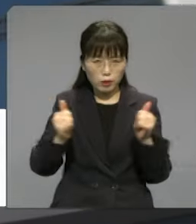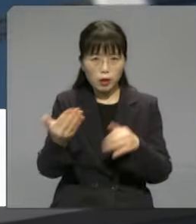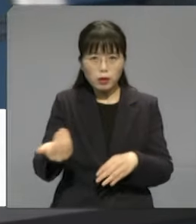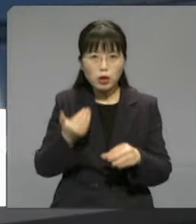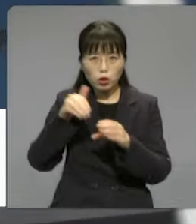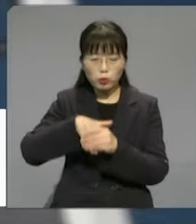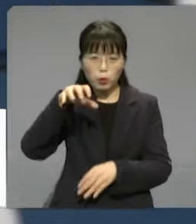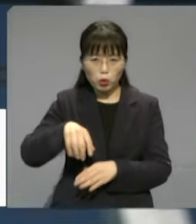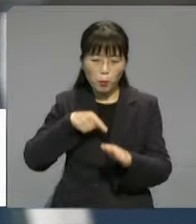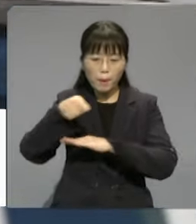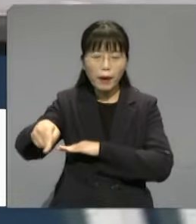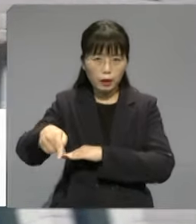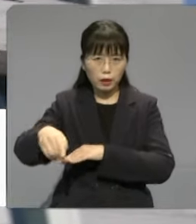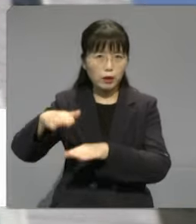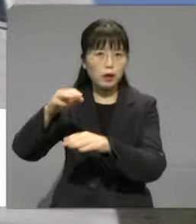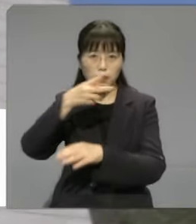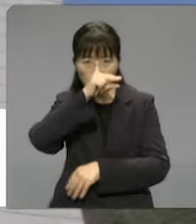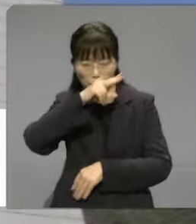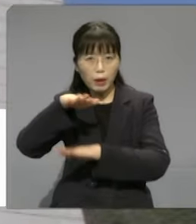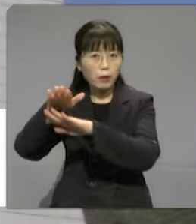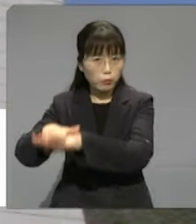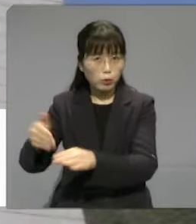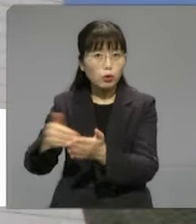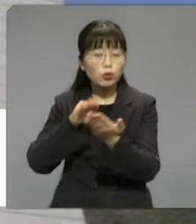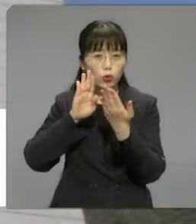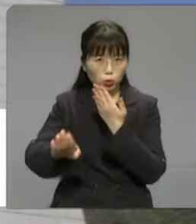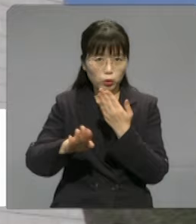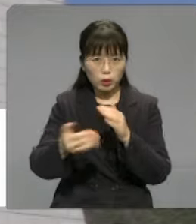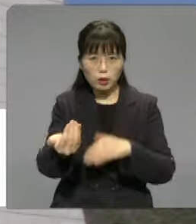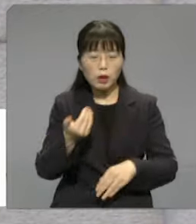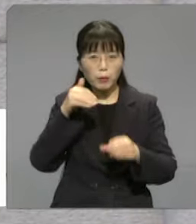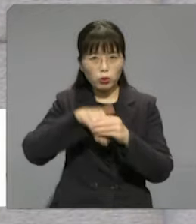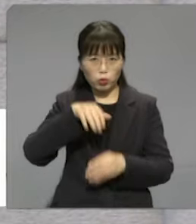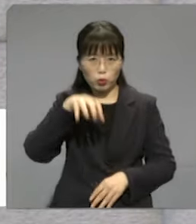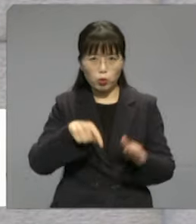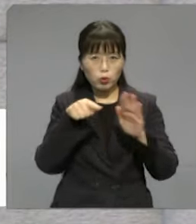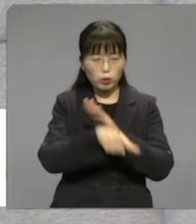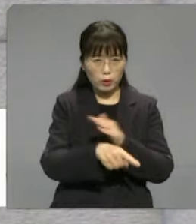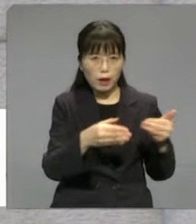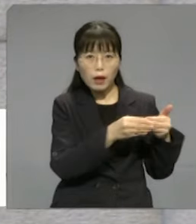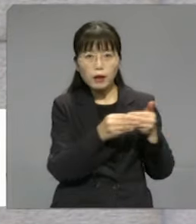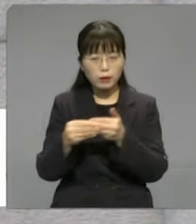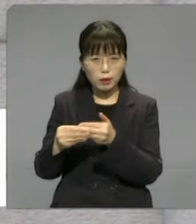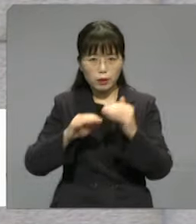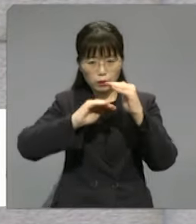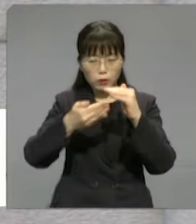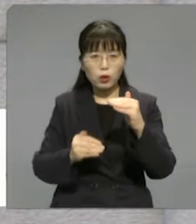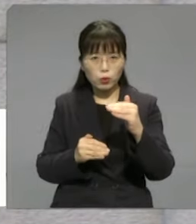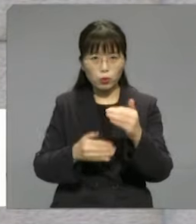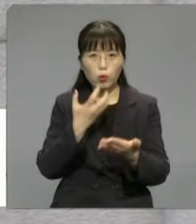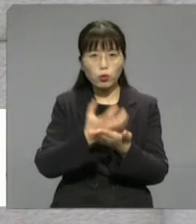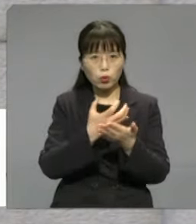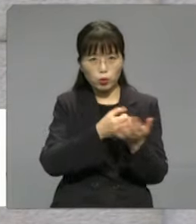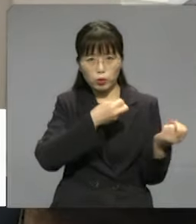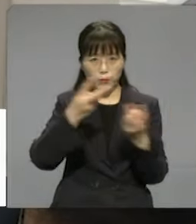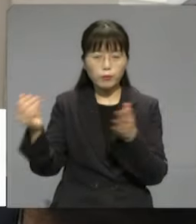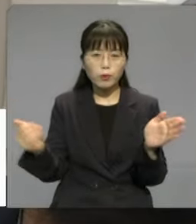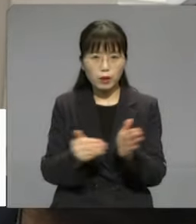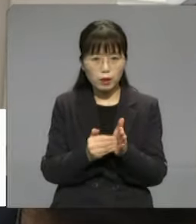사전투표소 밖에 적당한 장소에 대파를 보관한 뒤 사전투표소에 출입하도록 안내하라는 내용의 문건을